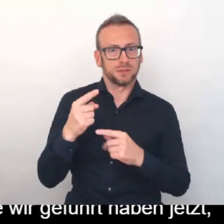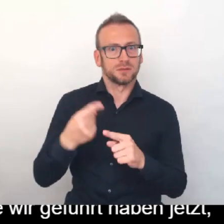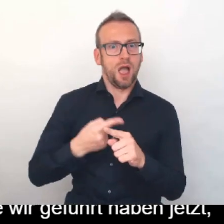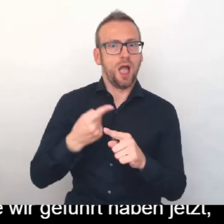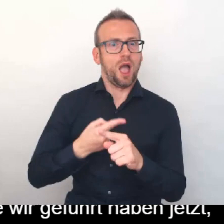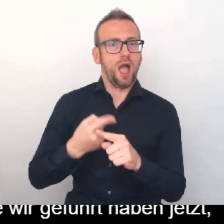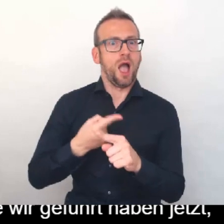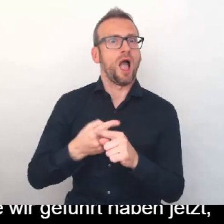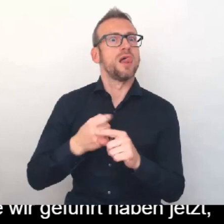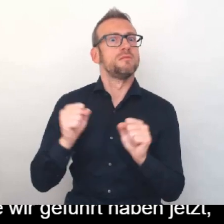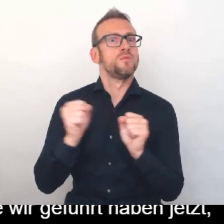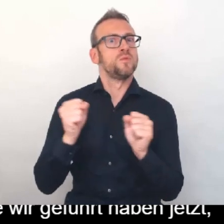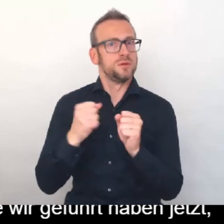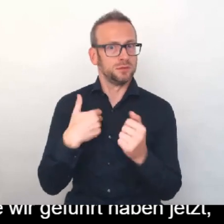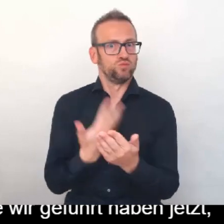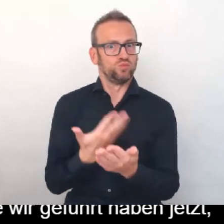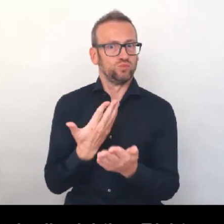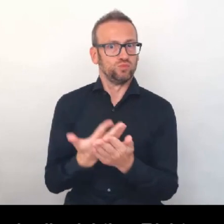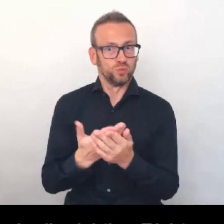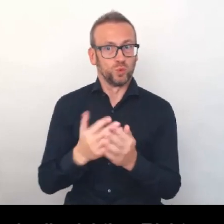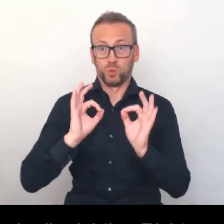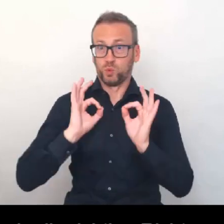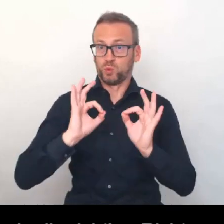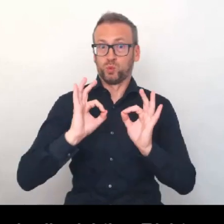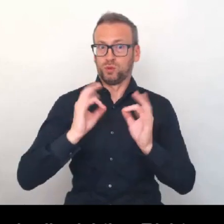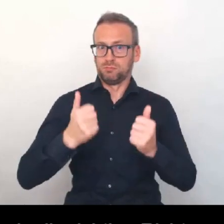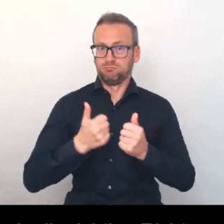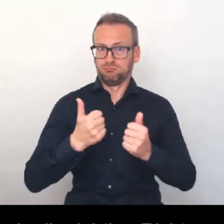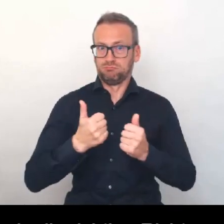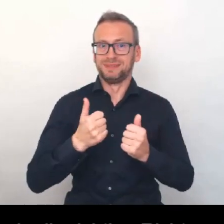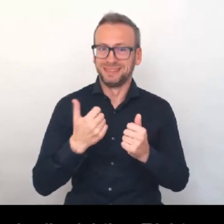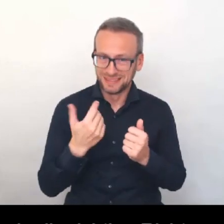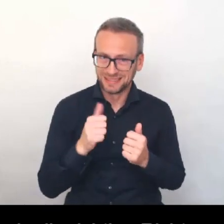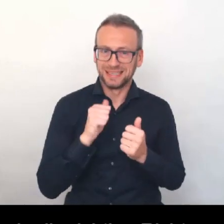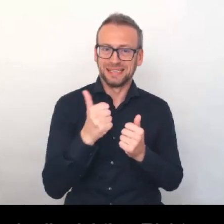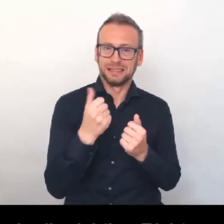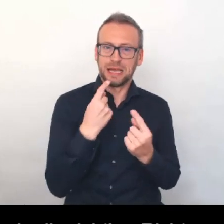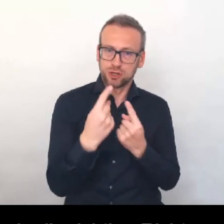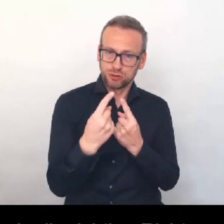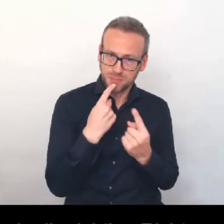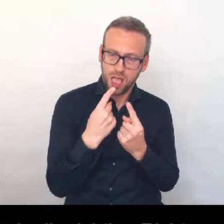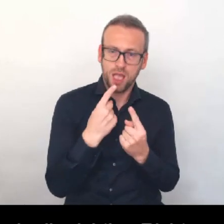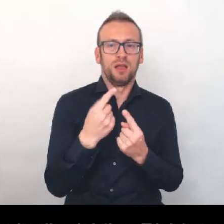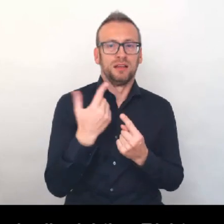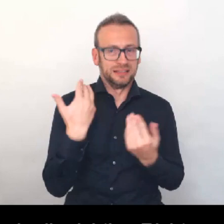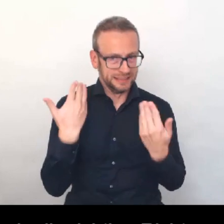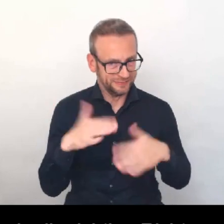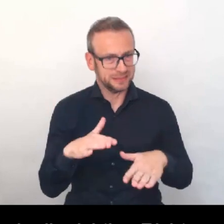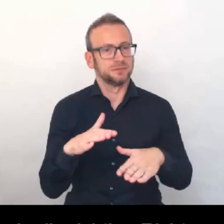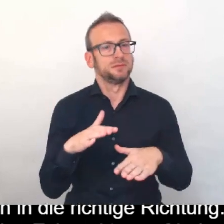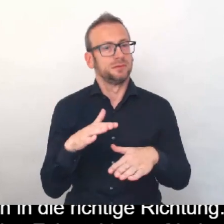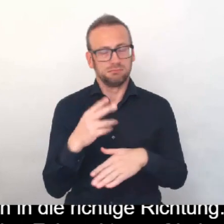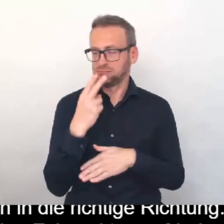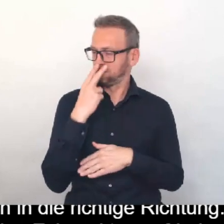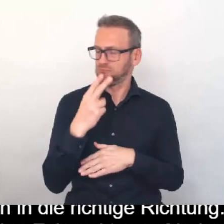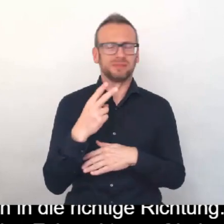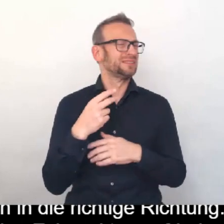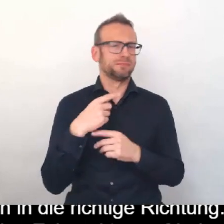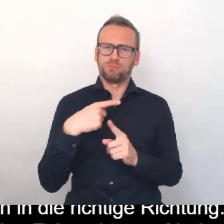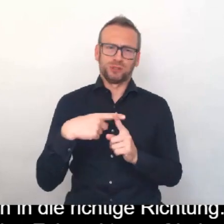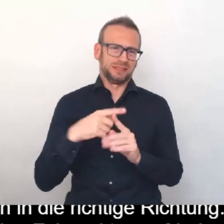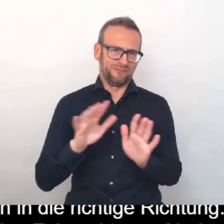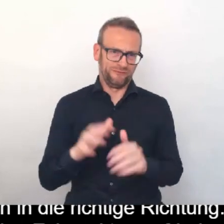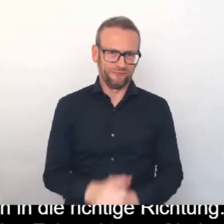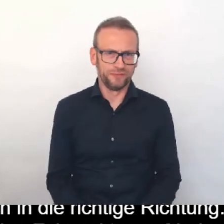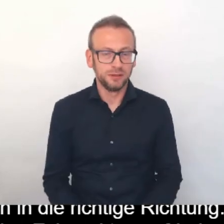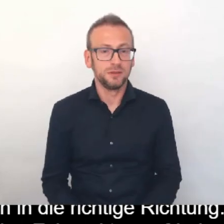Mittelbau. Ich denke, hier haben wir von den HAWs, die ja jetzt erst einmal den wissenschaftlichen Mittelbau aufbauen. Wir haben ihn